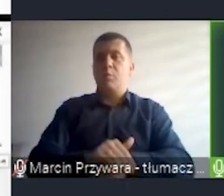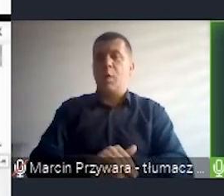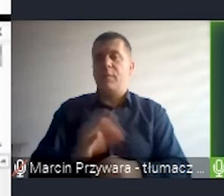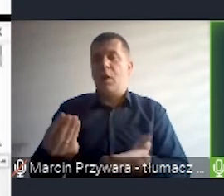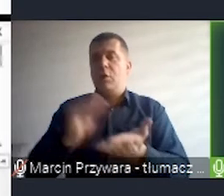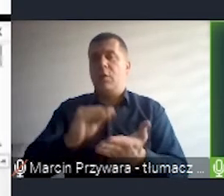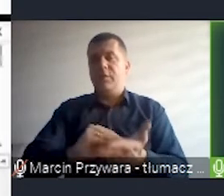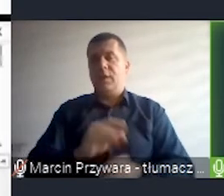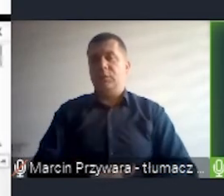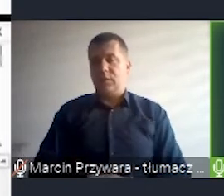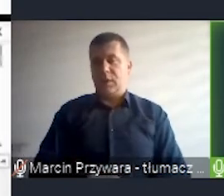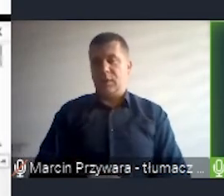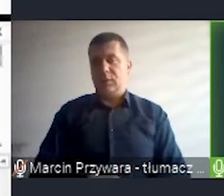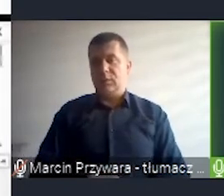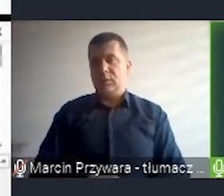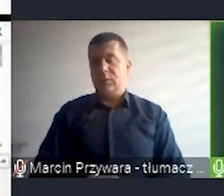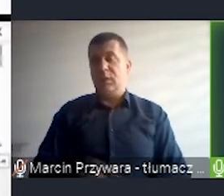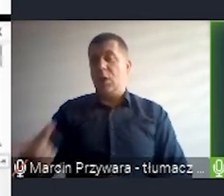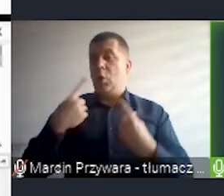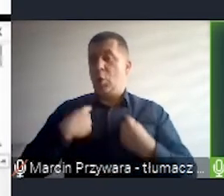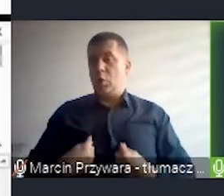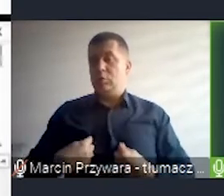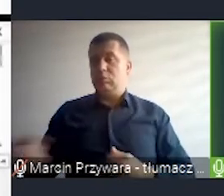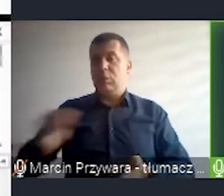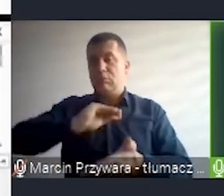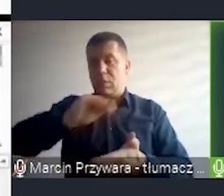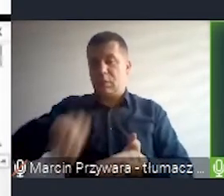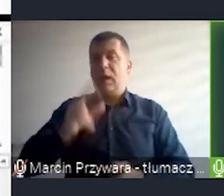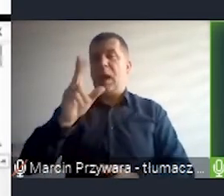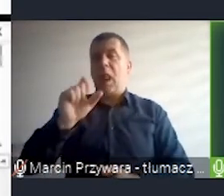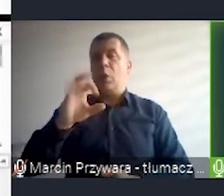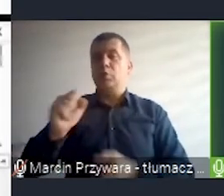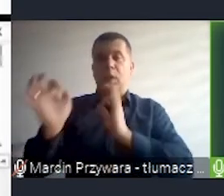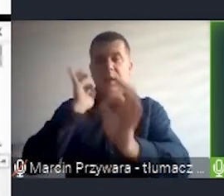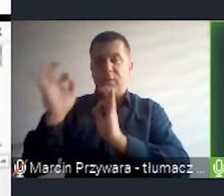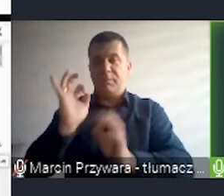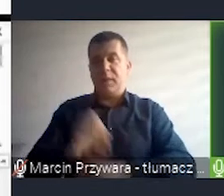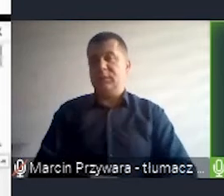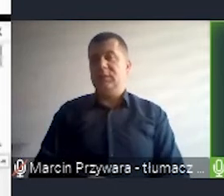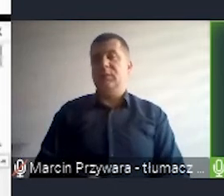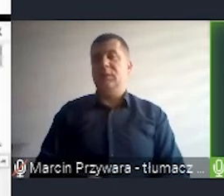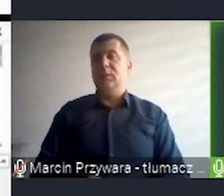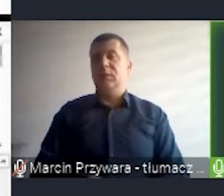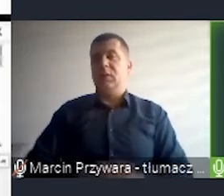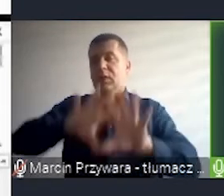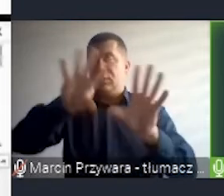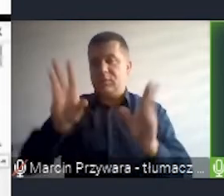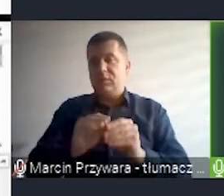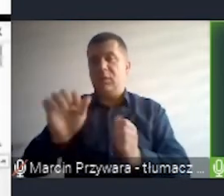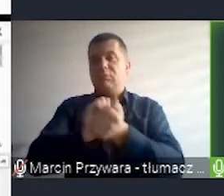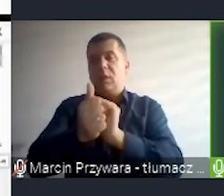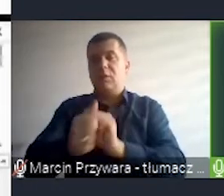dofinansowanie? Czy uczestnicy podpisali klauzule informacyjne? wszyscy, którzy przetwarzają,